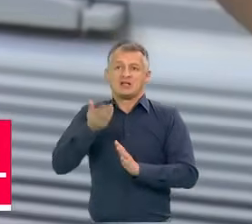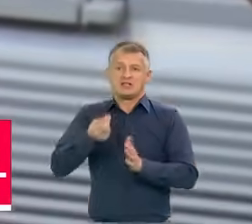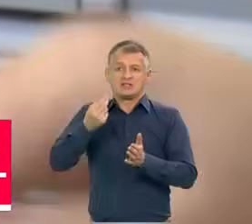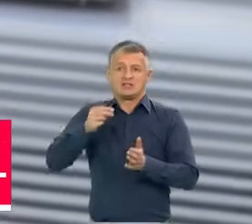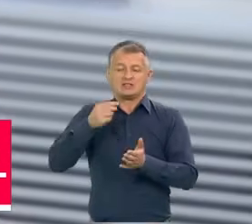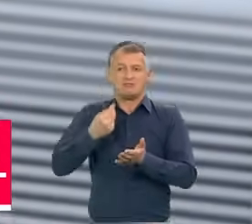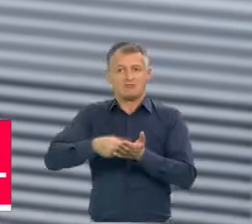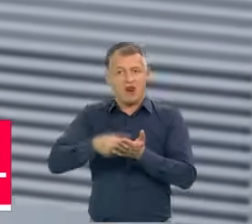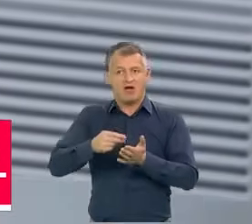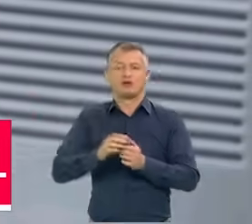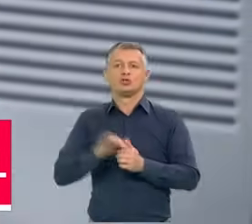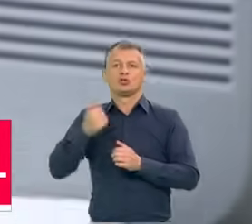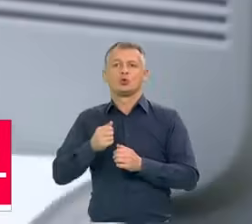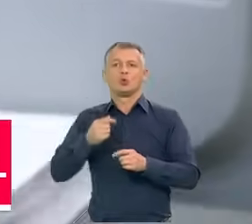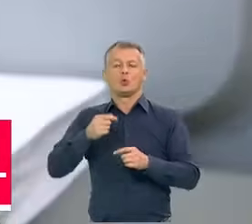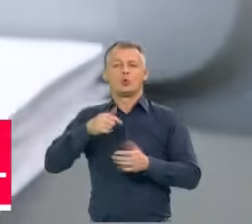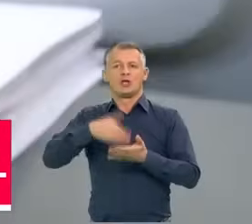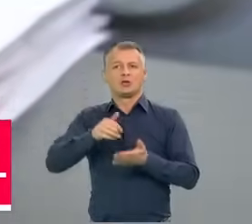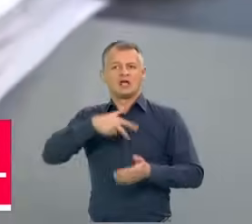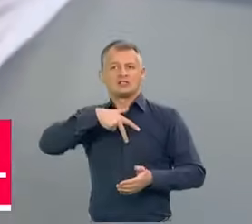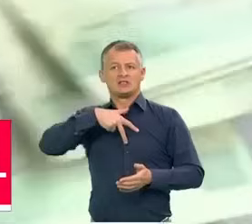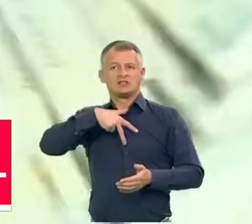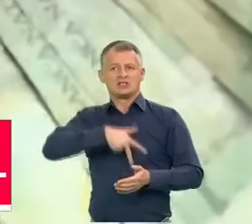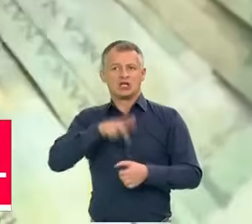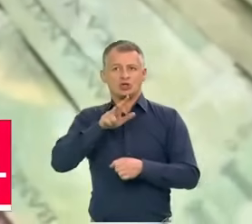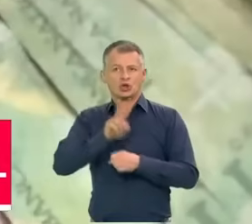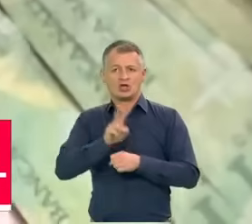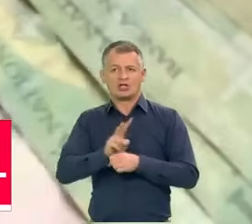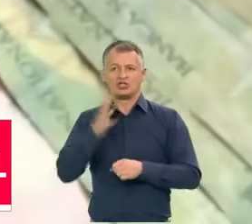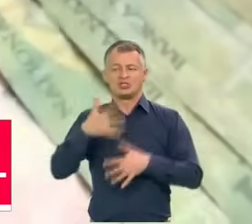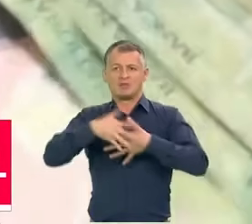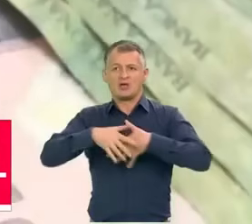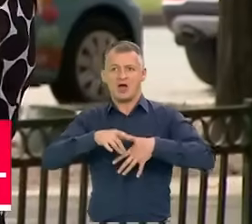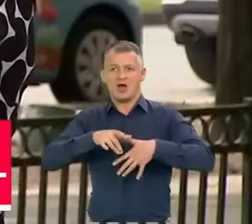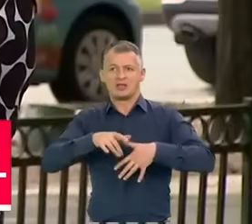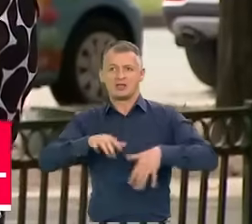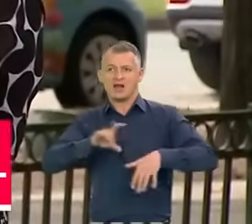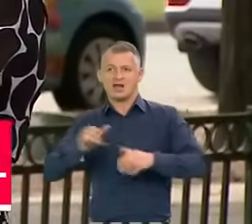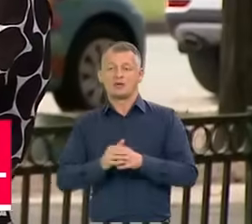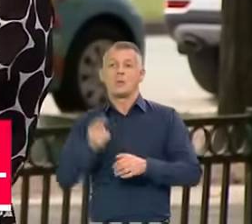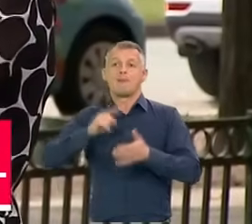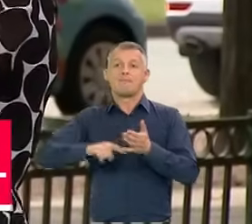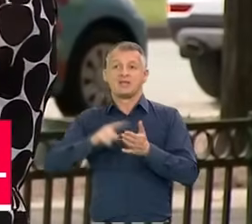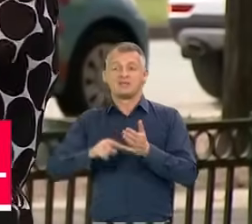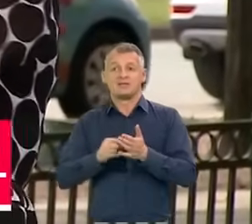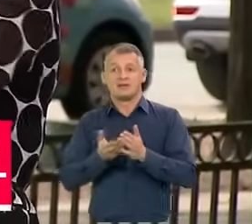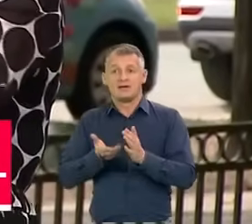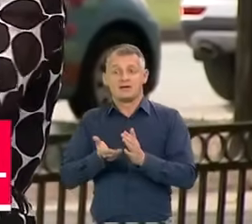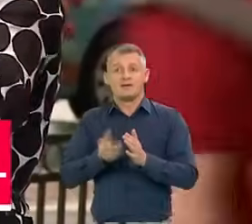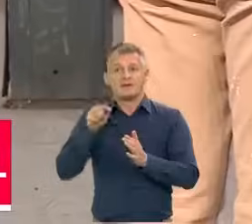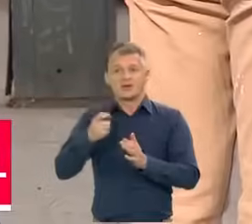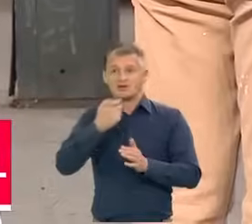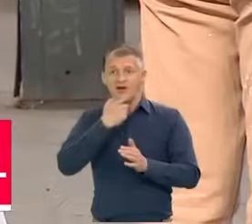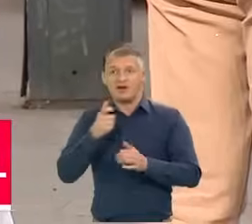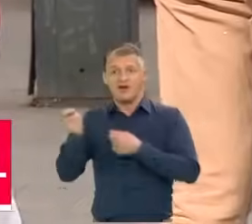Asistența Socială au crescut cu peste 5 miliarde de RON la asta se adaugă pensiile crescute în plin an electoral în